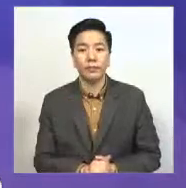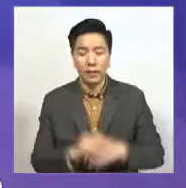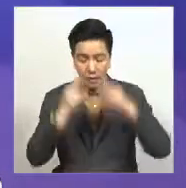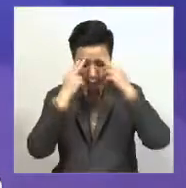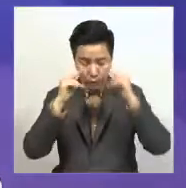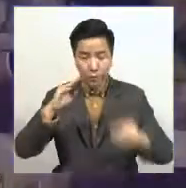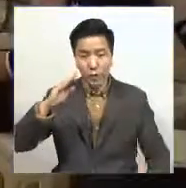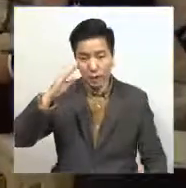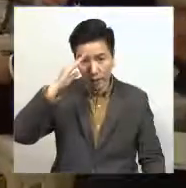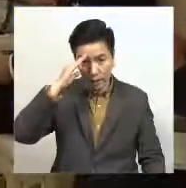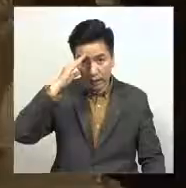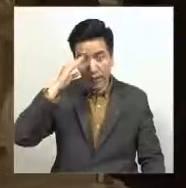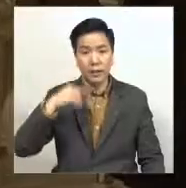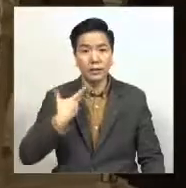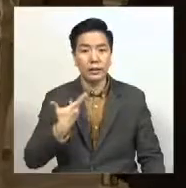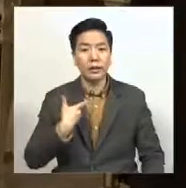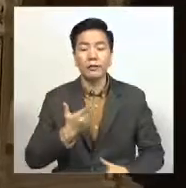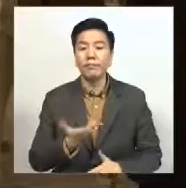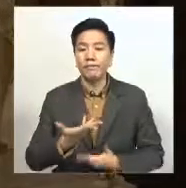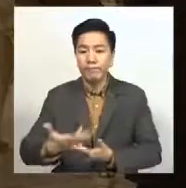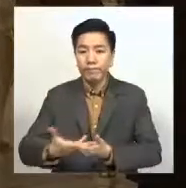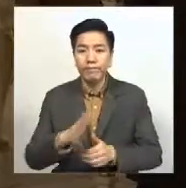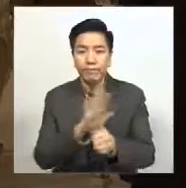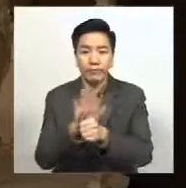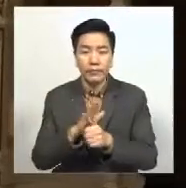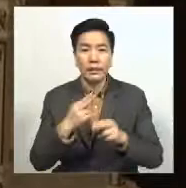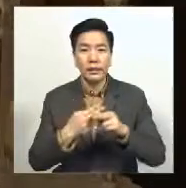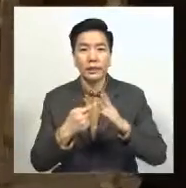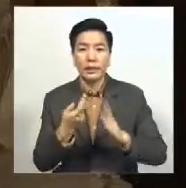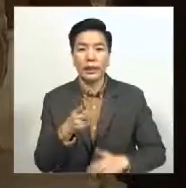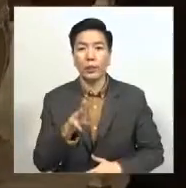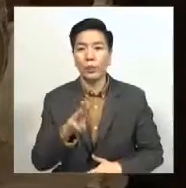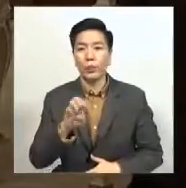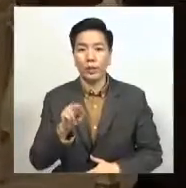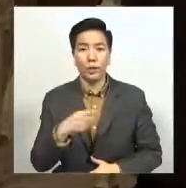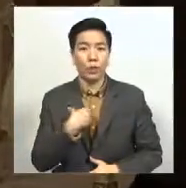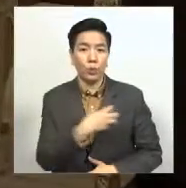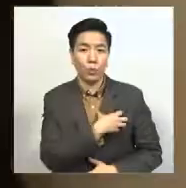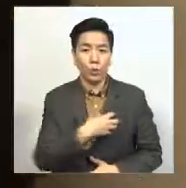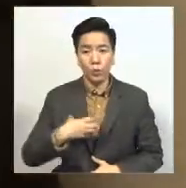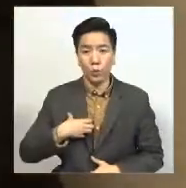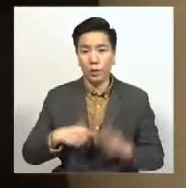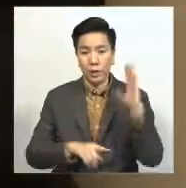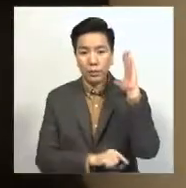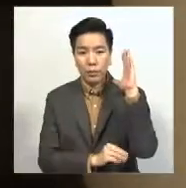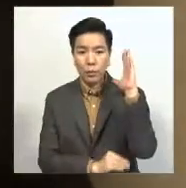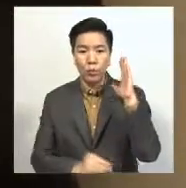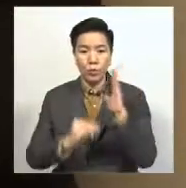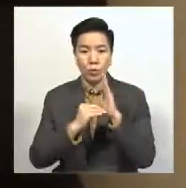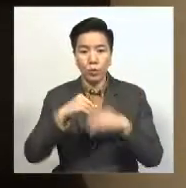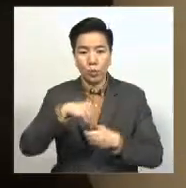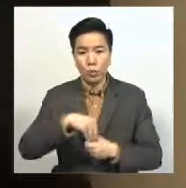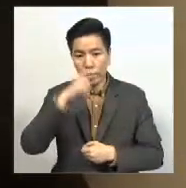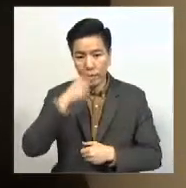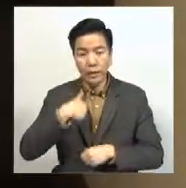พลเอกประยุทธ์จันทร์โอชานายกรัฐมนตรีนะคะก็ให้การต้อนรับนายเควินช็อกค่ะเอกอัครราชทูตสิงคโปร์ประจำประเทศไทยใน